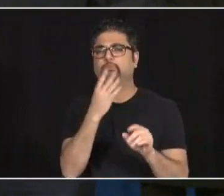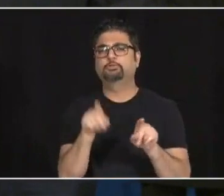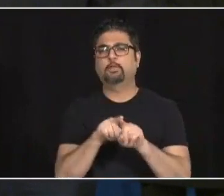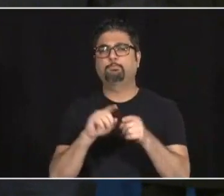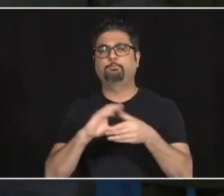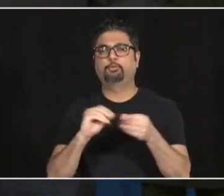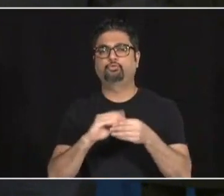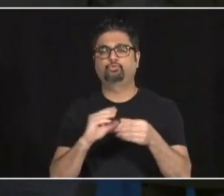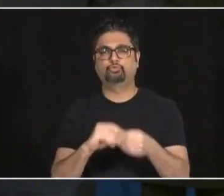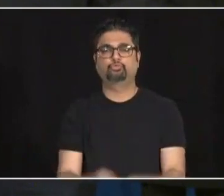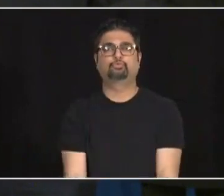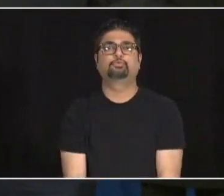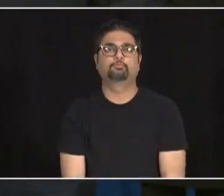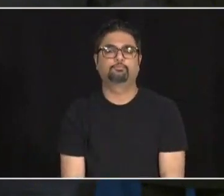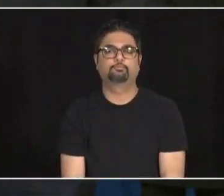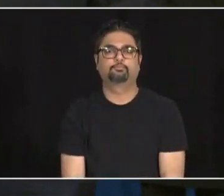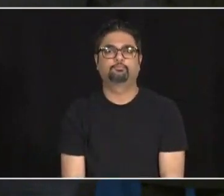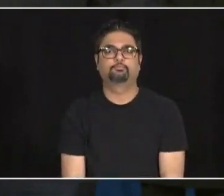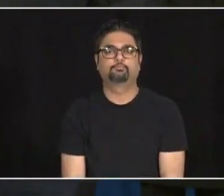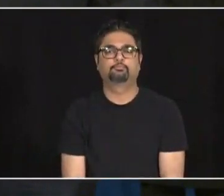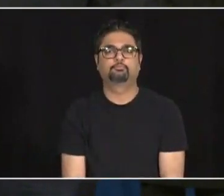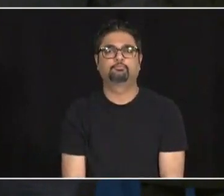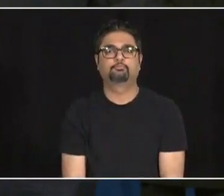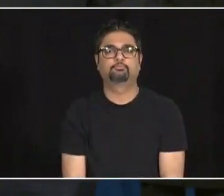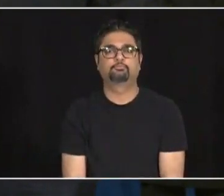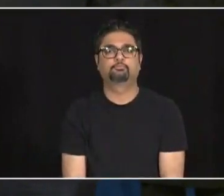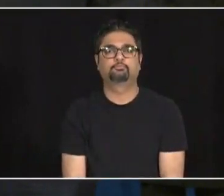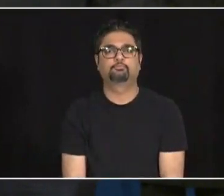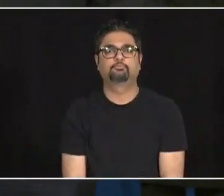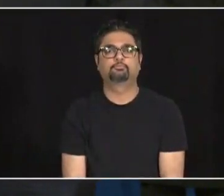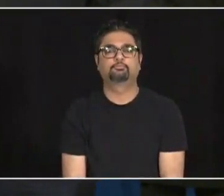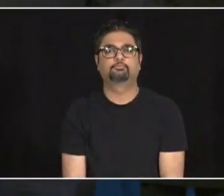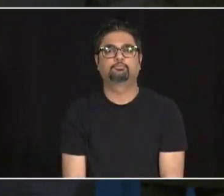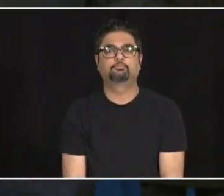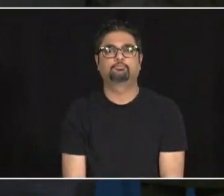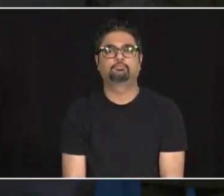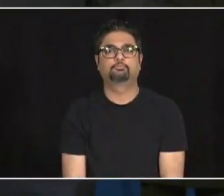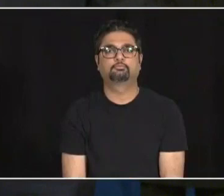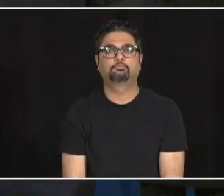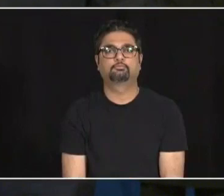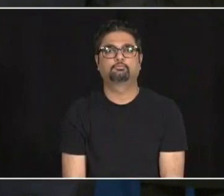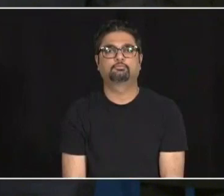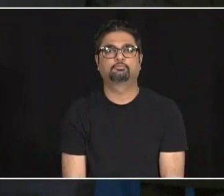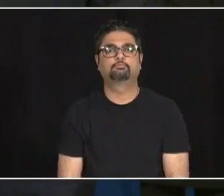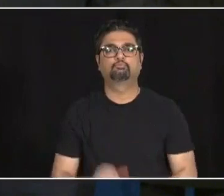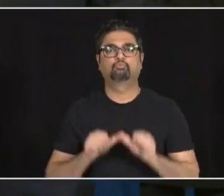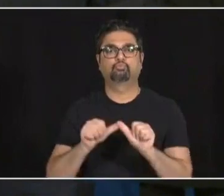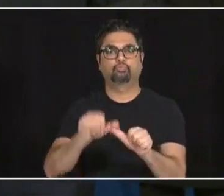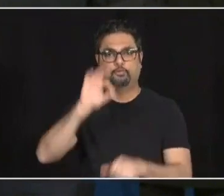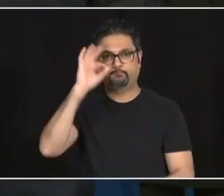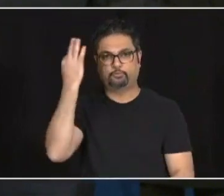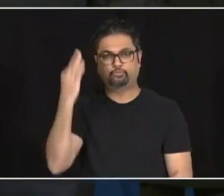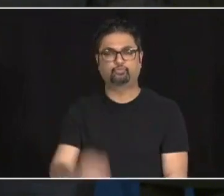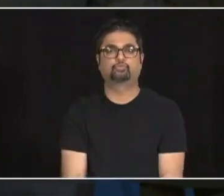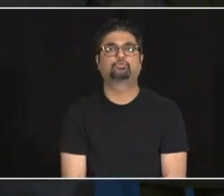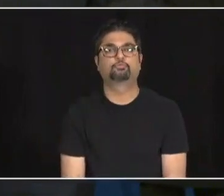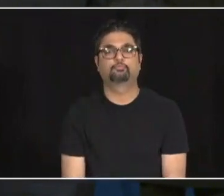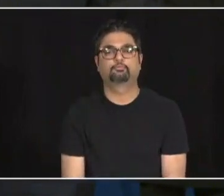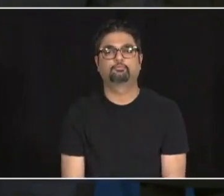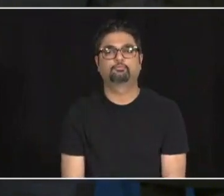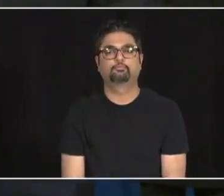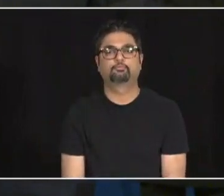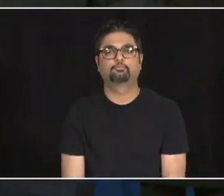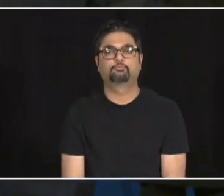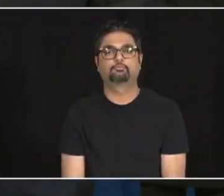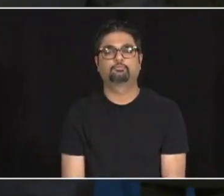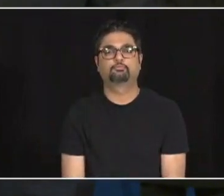nouvelle rémunération temporaire à la pandémie de $4 par heure travaillée, qui s'ajoute au salaire horaire pour